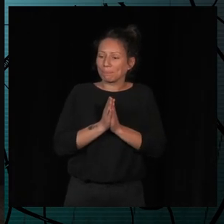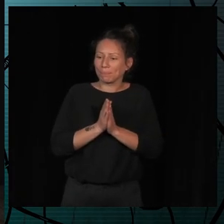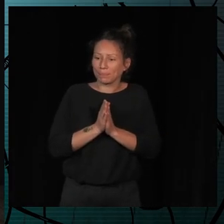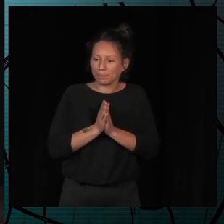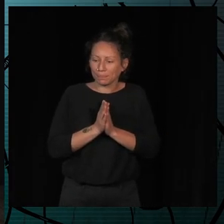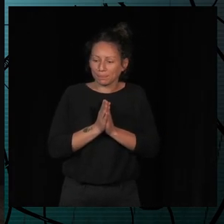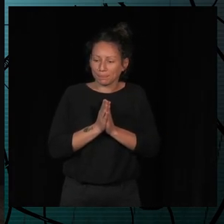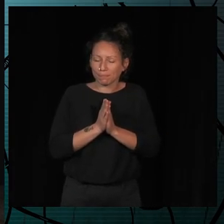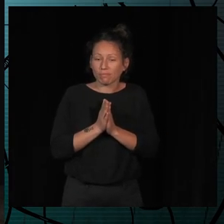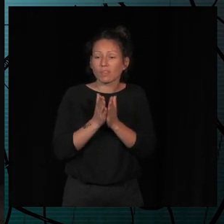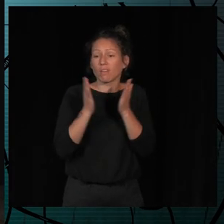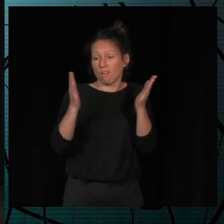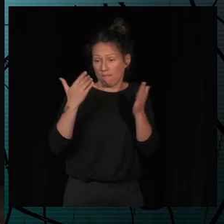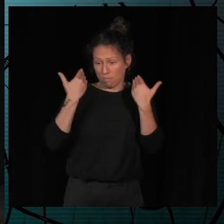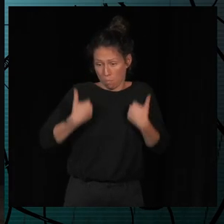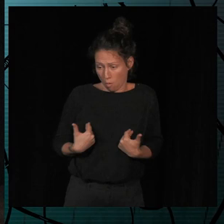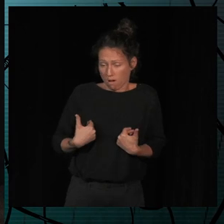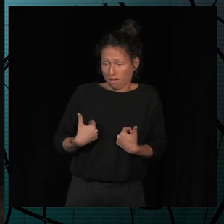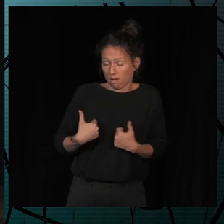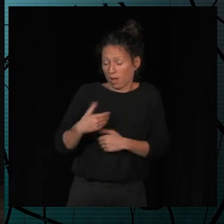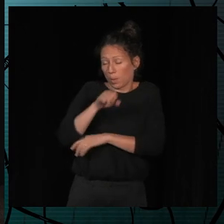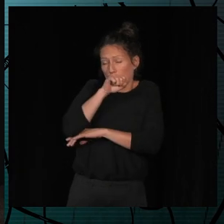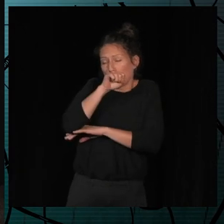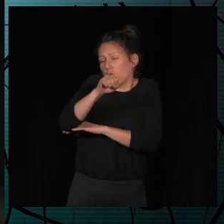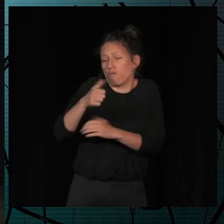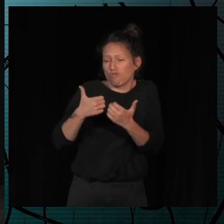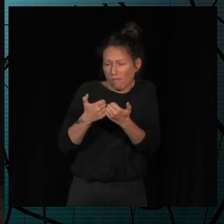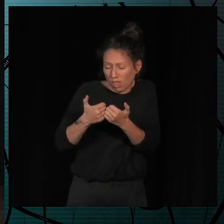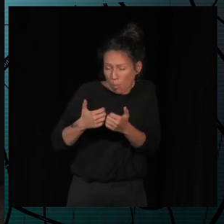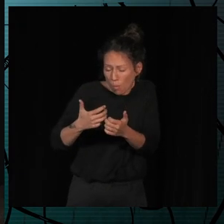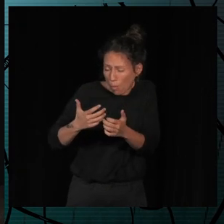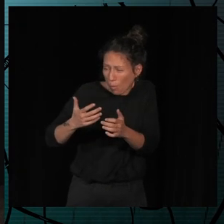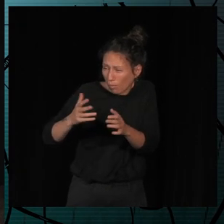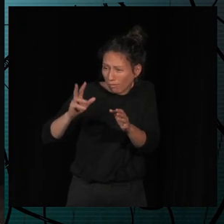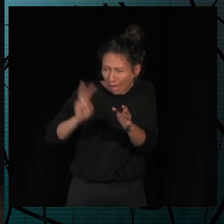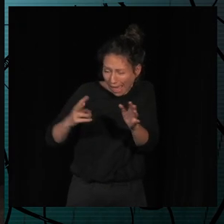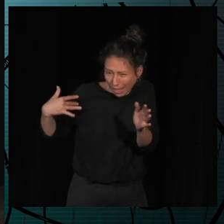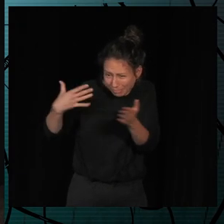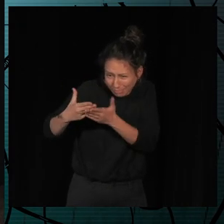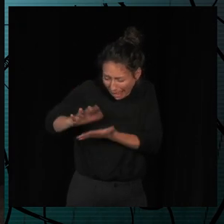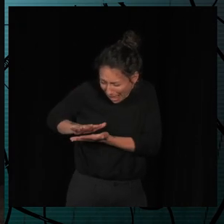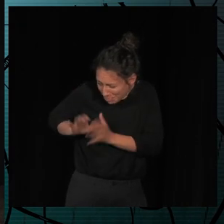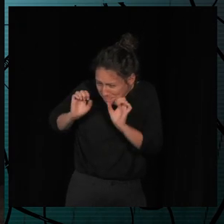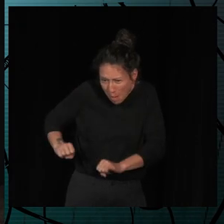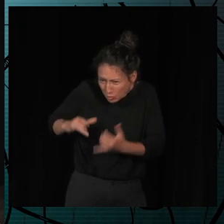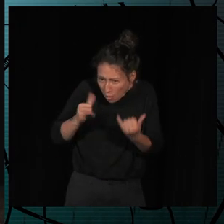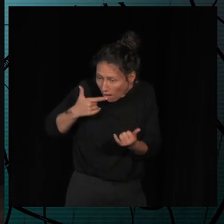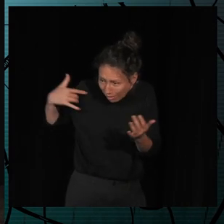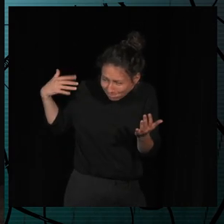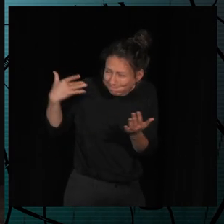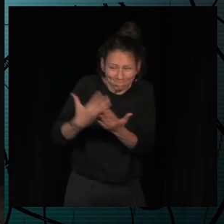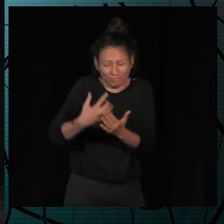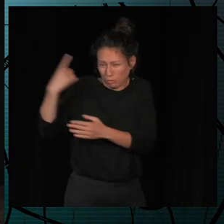euh je suis un amoureux du jeu vidéo j'ai toujours aimé le jeu vidéo depuis que j'ai pu jouer et j'y ai vu véritablement un objet